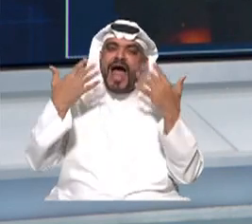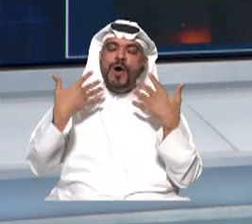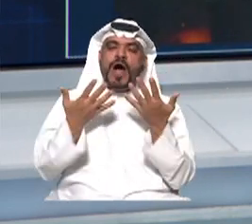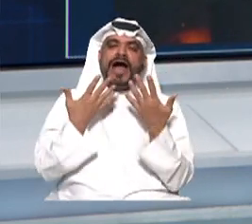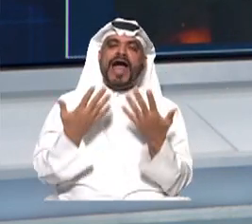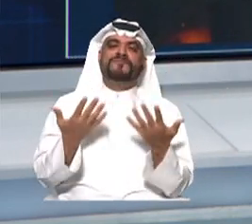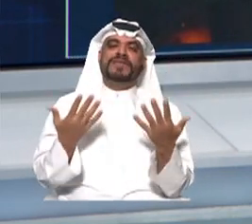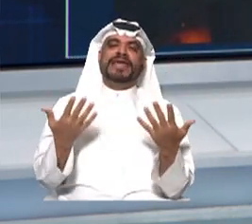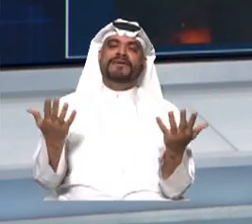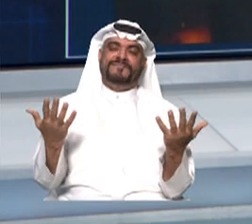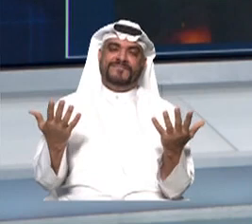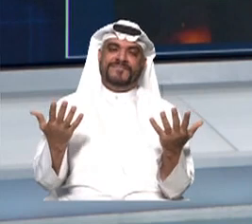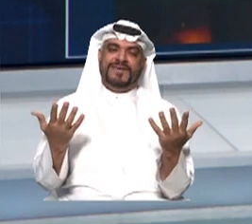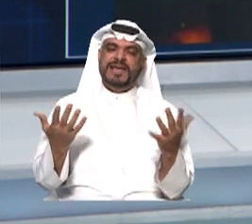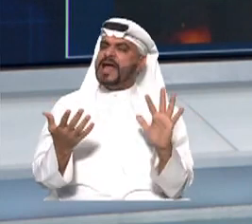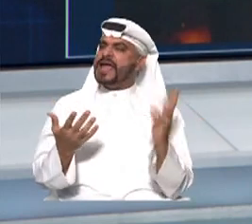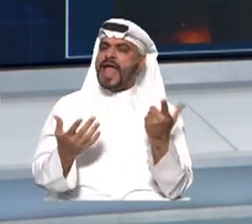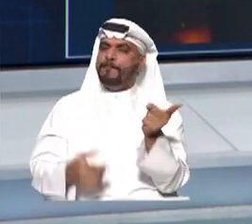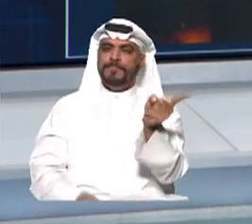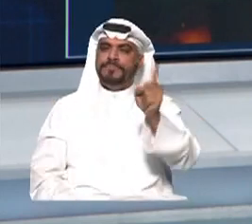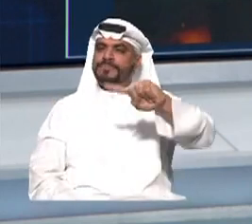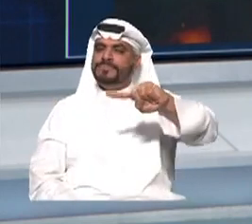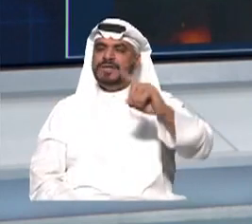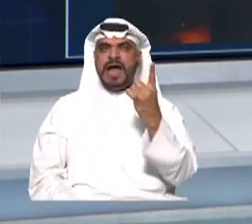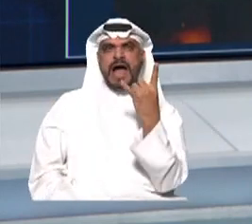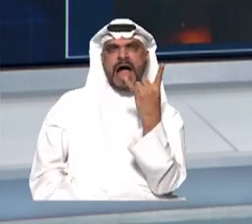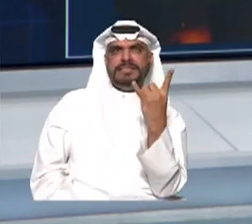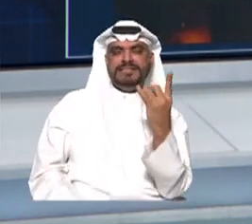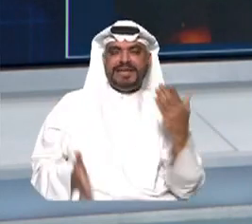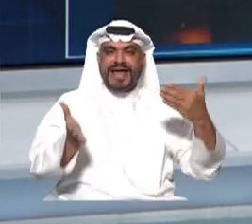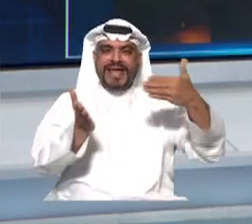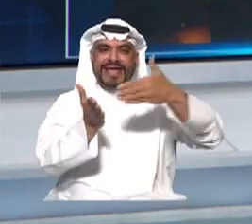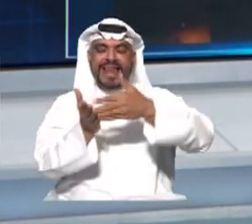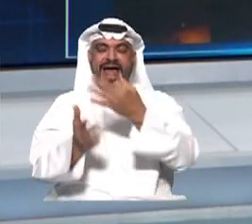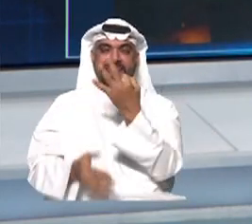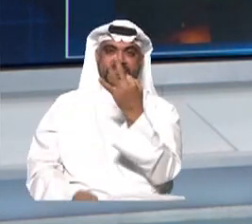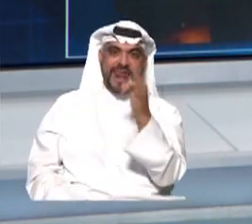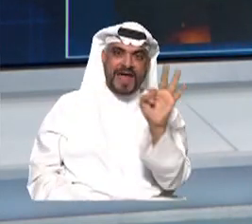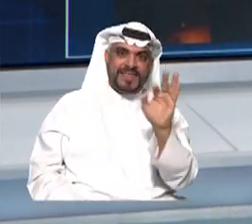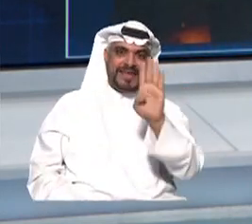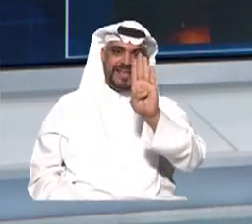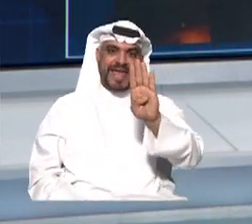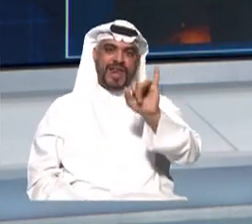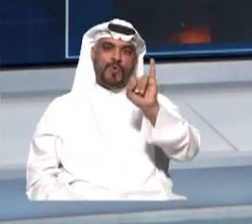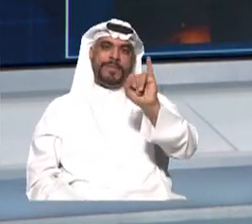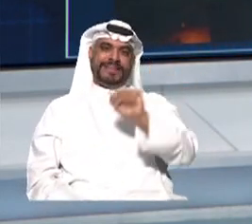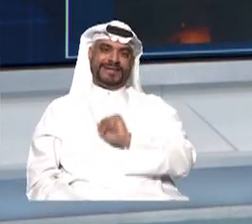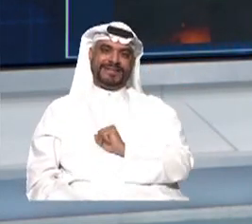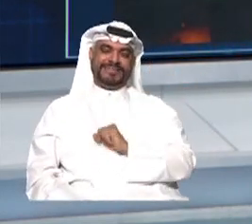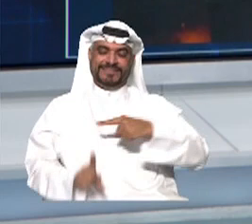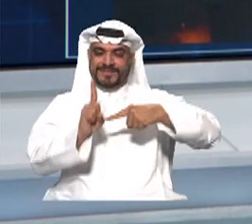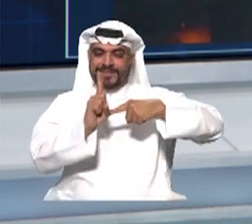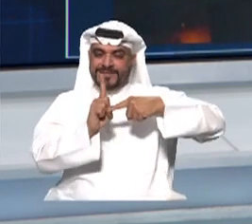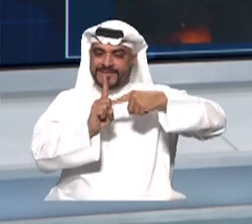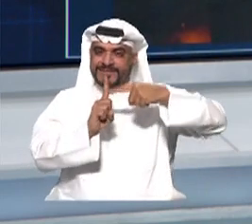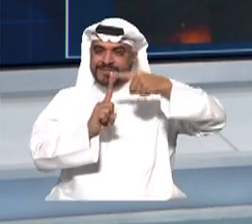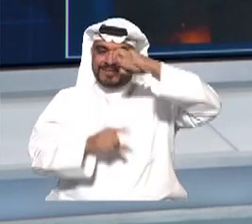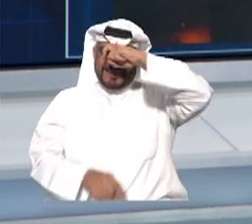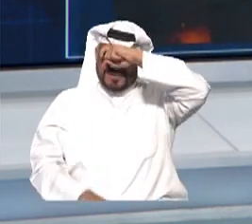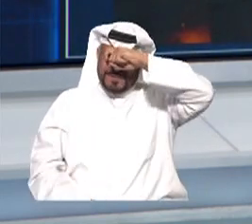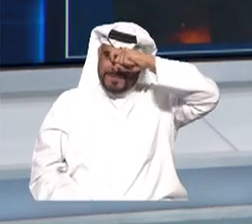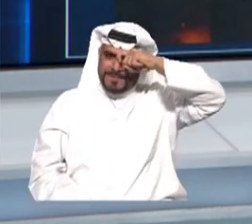سرعتها بشكل عام ما بين 10 إلى 30 كيلومتر في ساعة. وأيضا أعزائي المشاهدين درجات الحرارة العظمى المسجلة لهذا